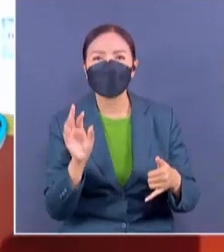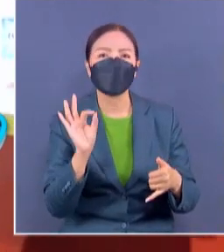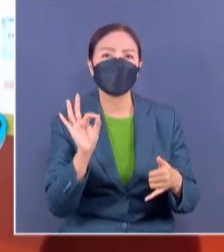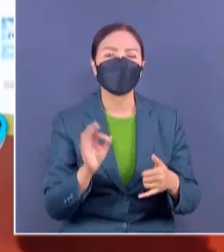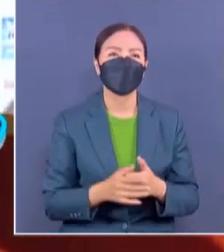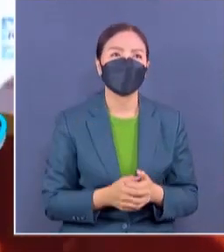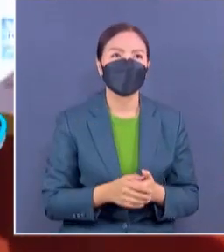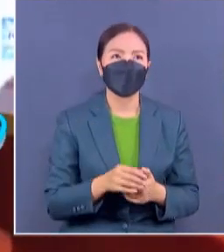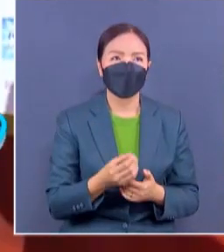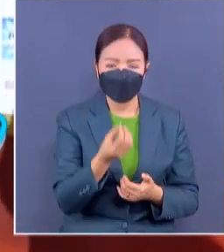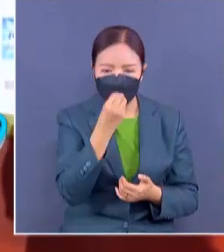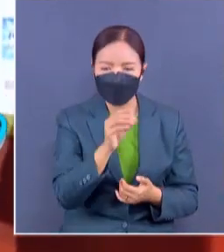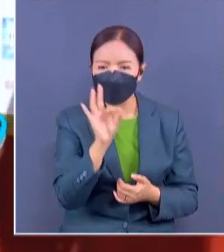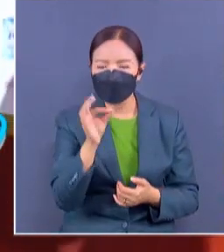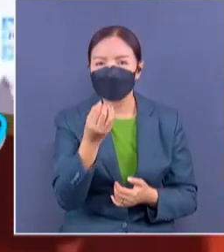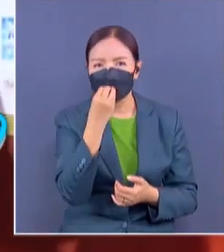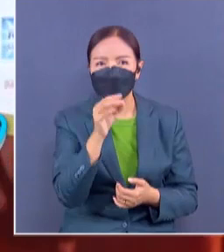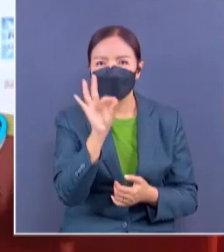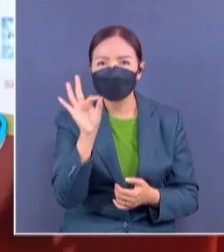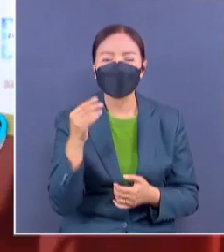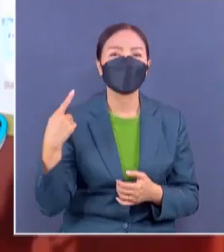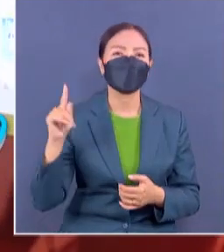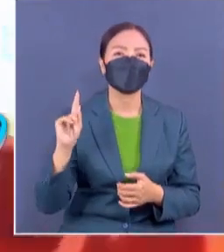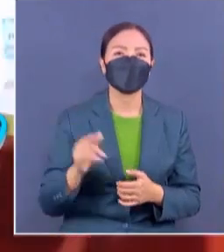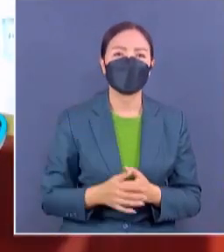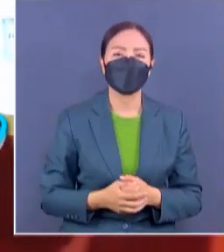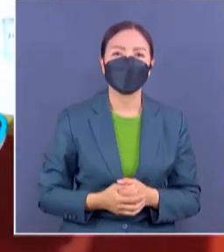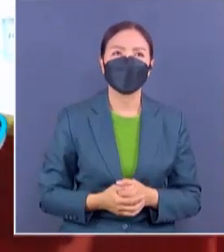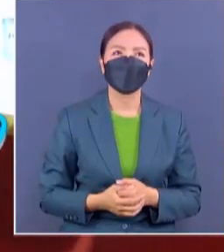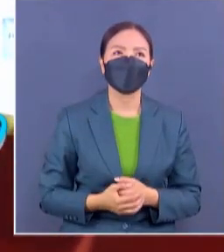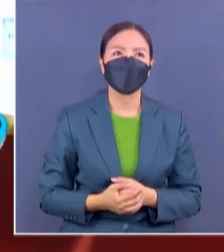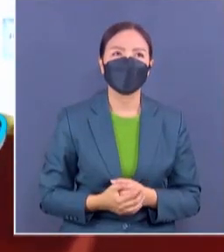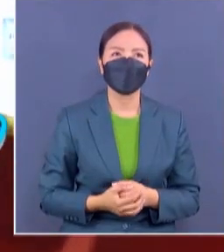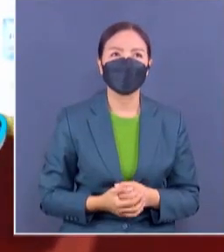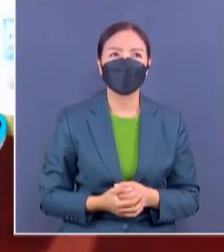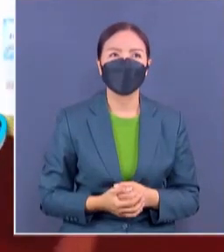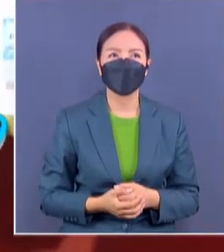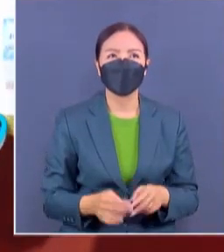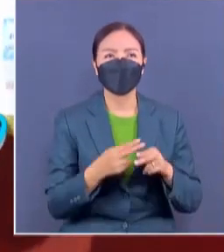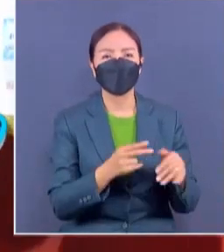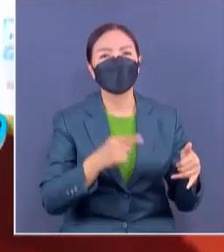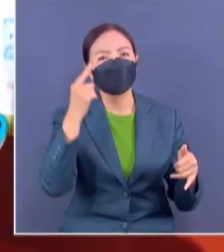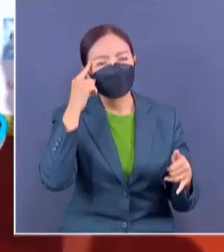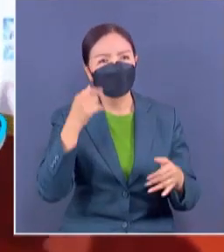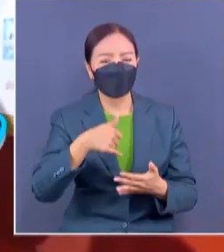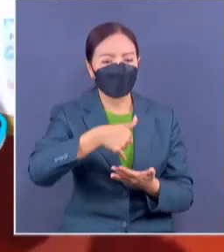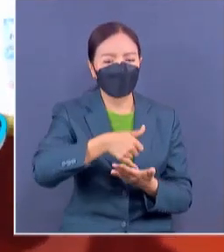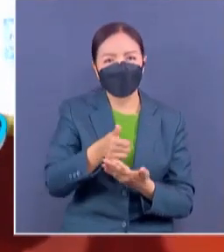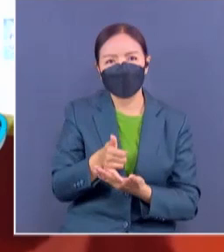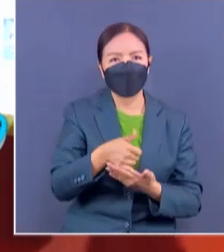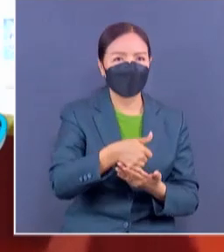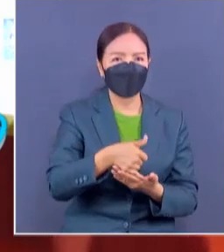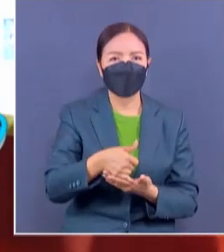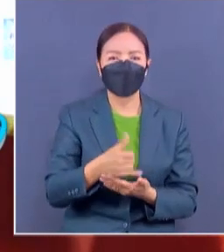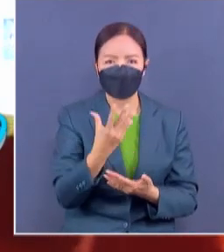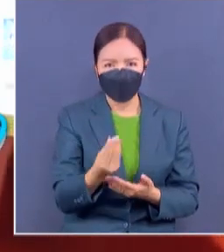ครับเขาทานเยอะนะแต่ว่าเขาสิ่งที่เขาทานก็จะเป็นสิ่งที่ค่อนข้างมีประโยชน์อะไรเงี้ยไม่ครับคือจริงๆแล้วตัวเขาเป็นคนรู้มุมด้วยมันจะมีบางมุมที่ทำให้เขาแบบดู